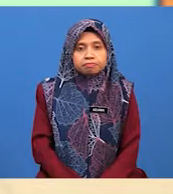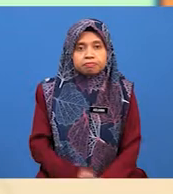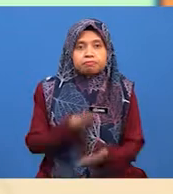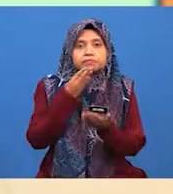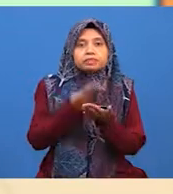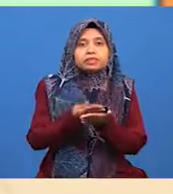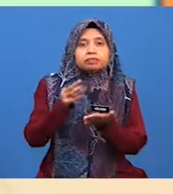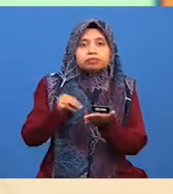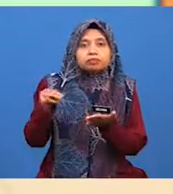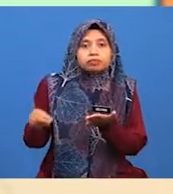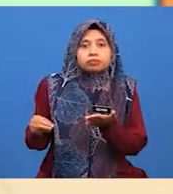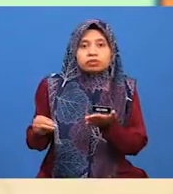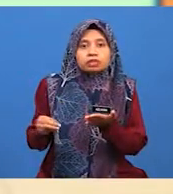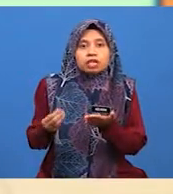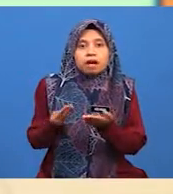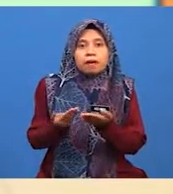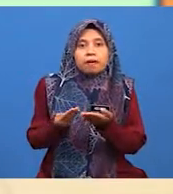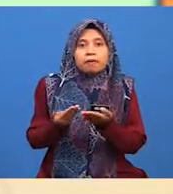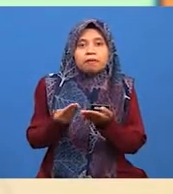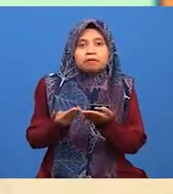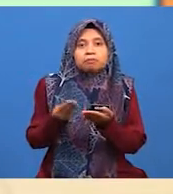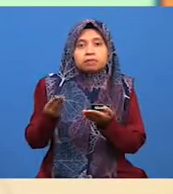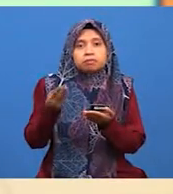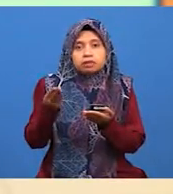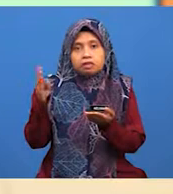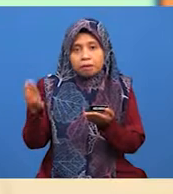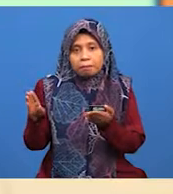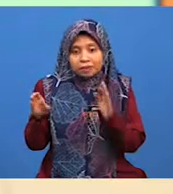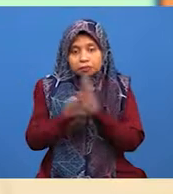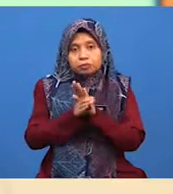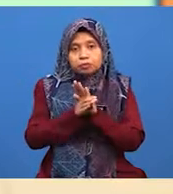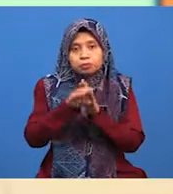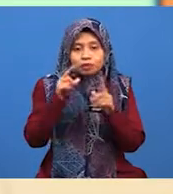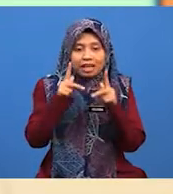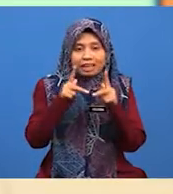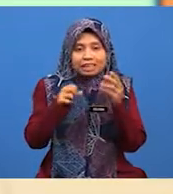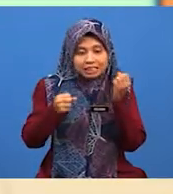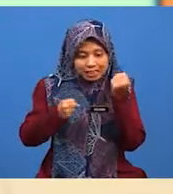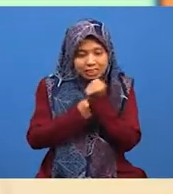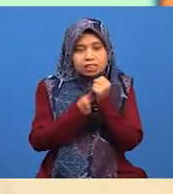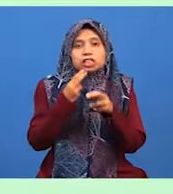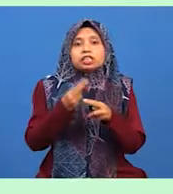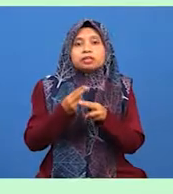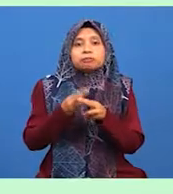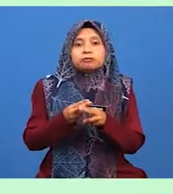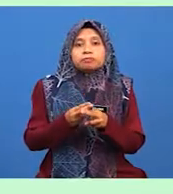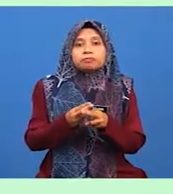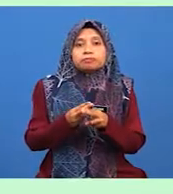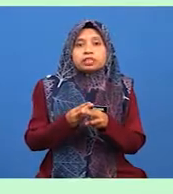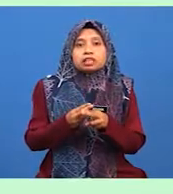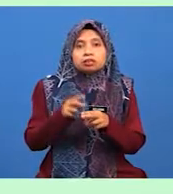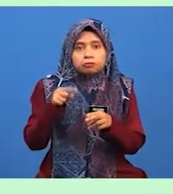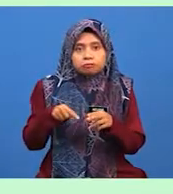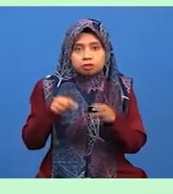Baiklah murid-murid, berikut ialah beberapa contoh kata sendi nama. Di